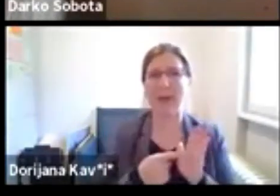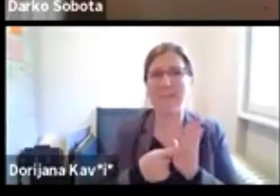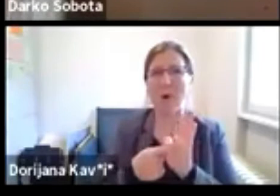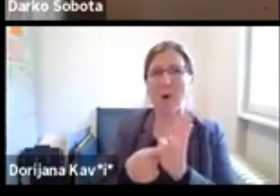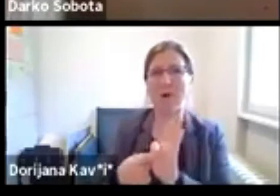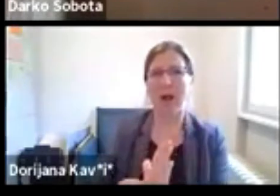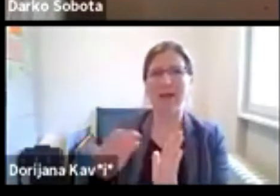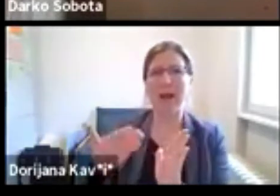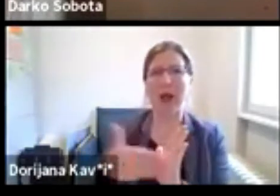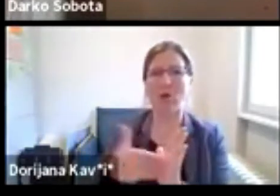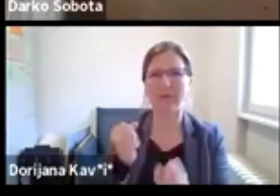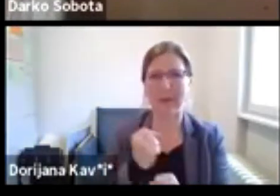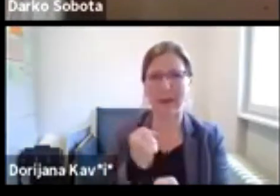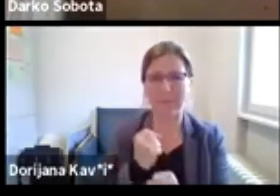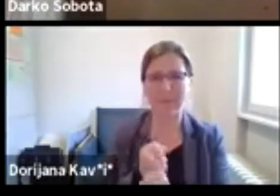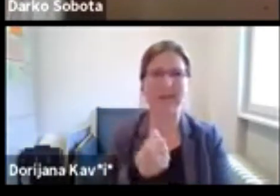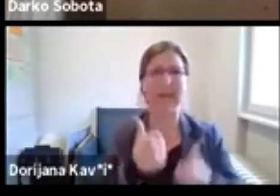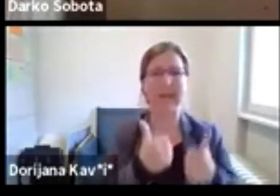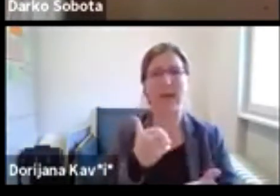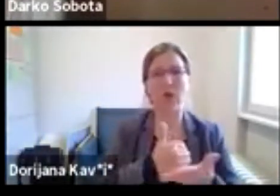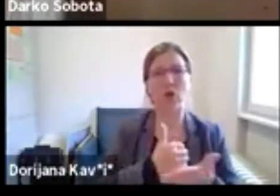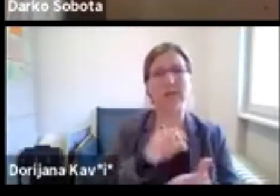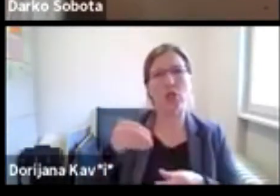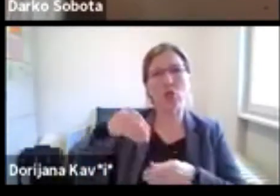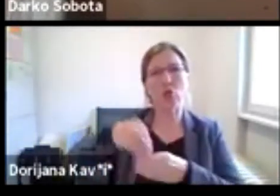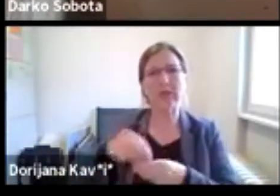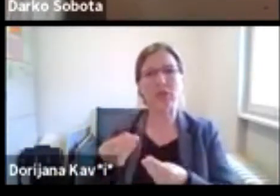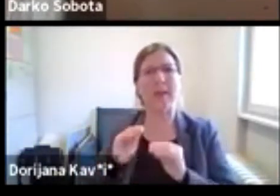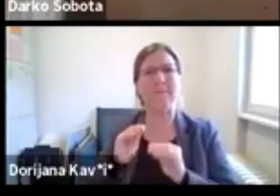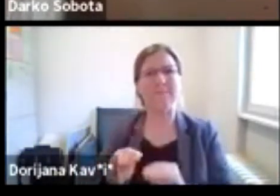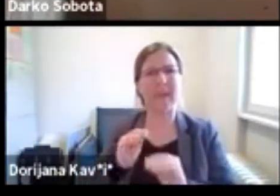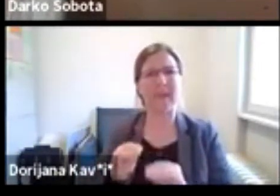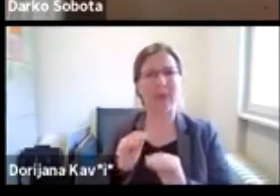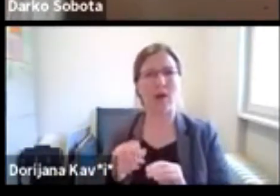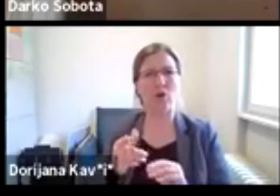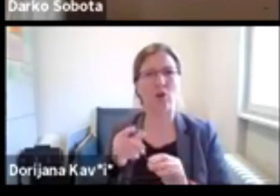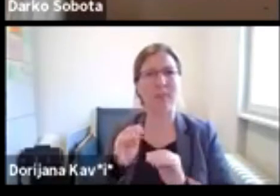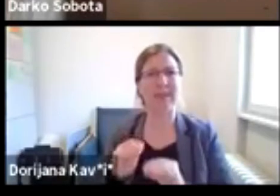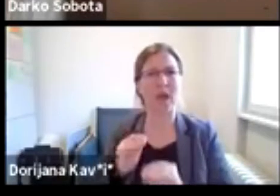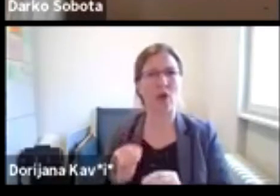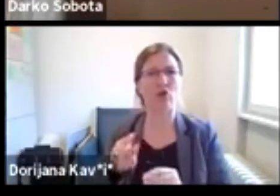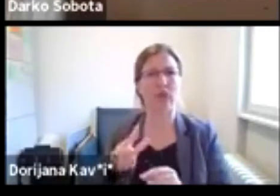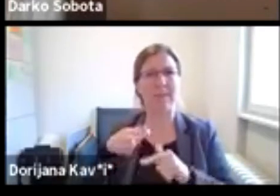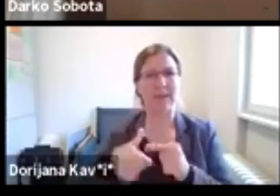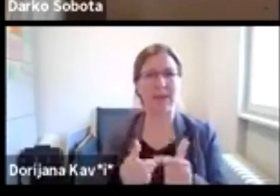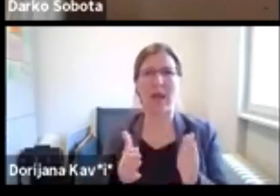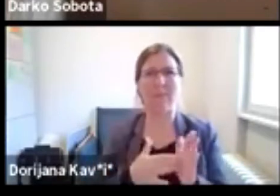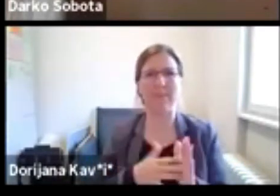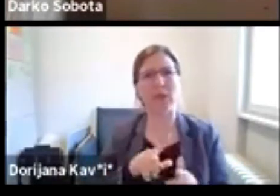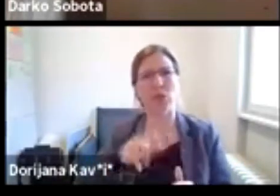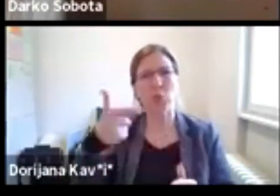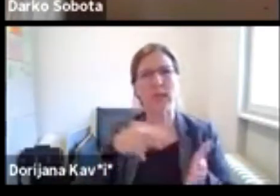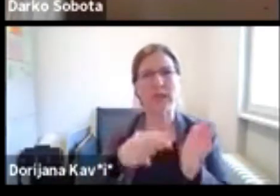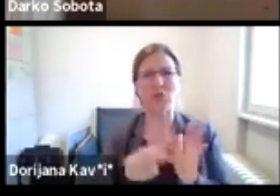koristiti različitim dodatnim didaktičkim materijalima, na primjer različitim vizualnim, slušnim,